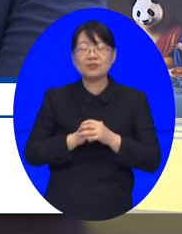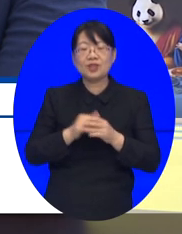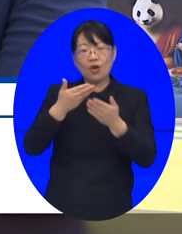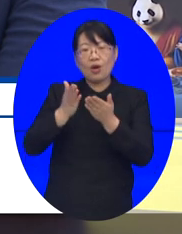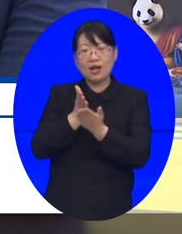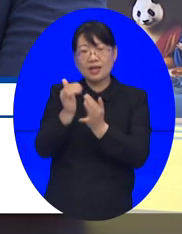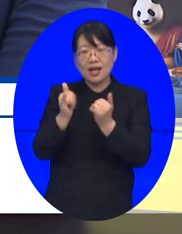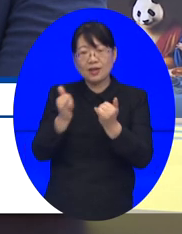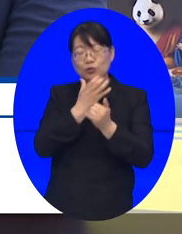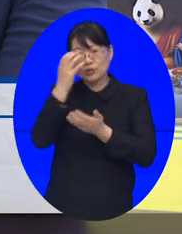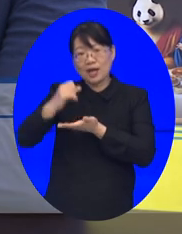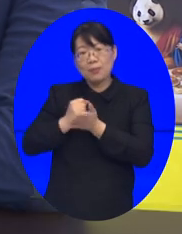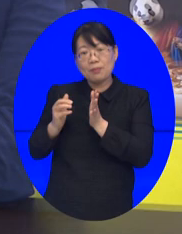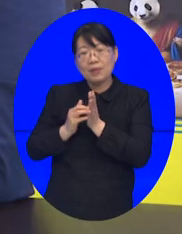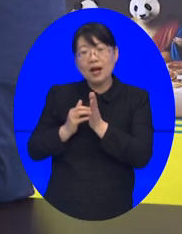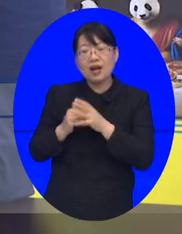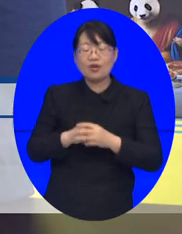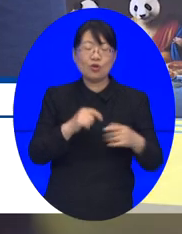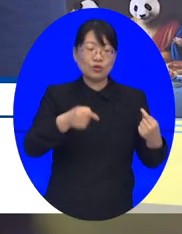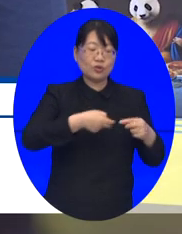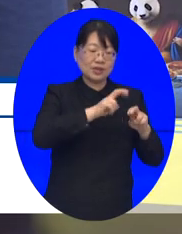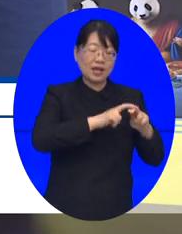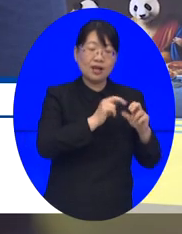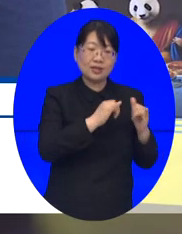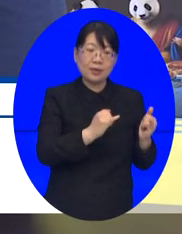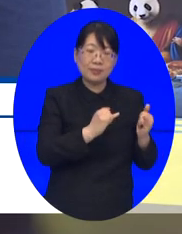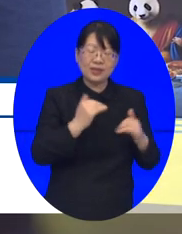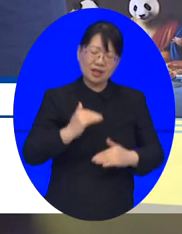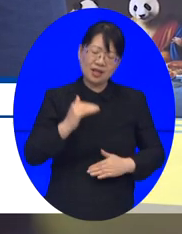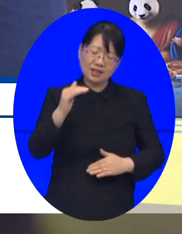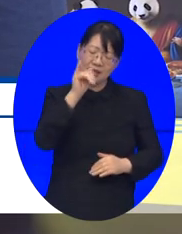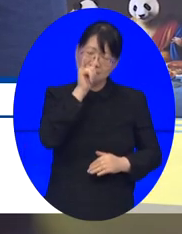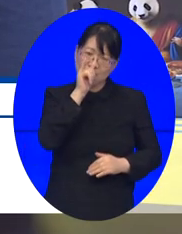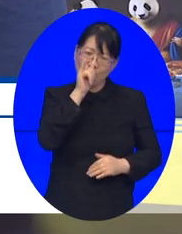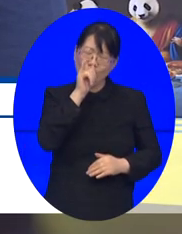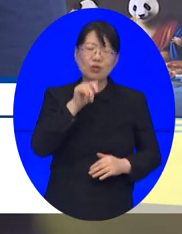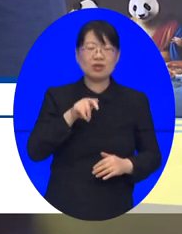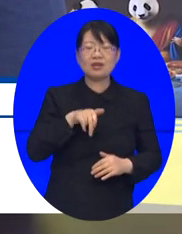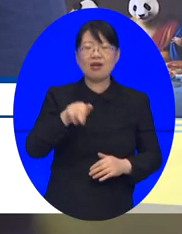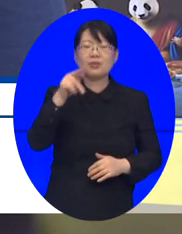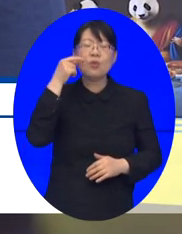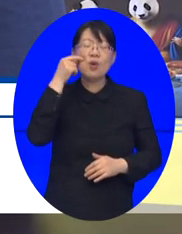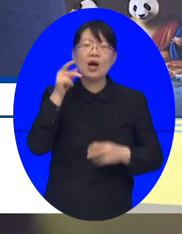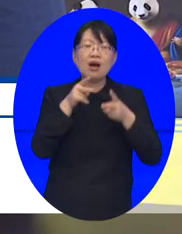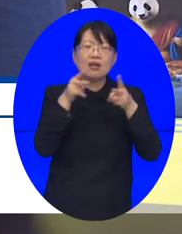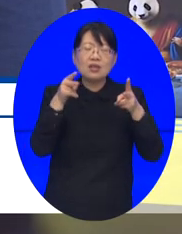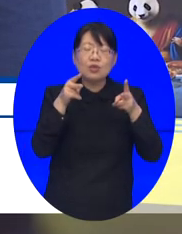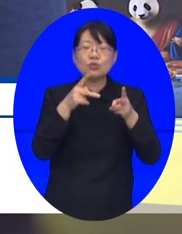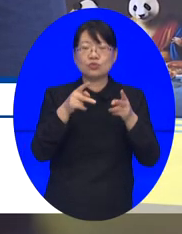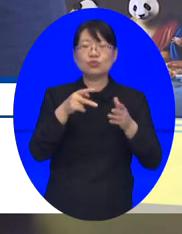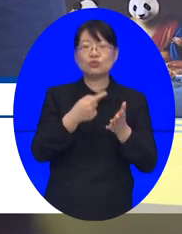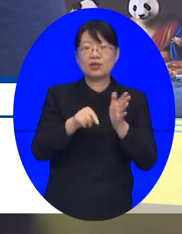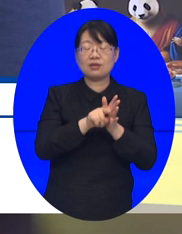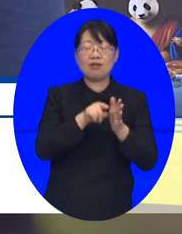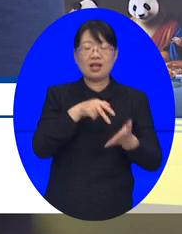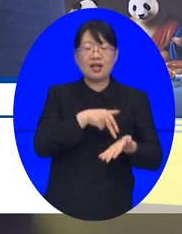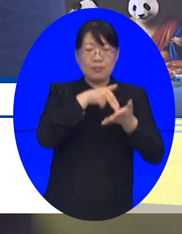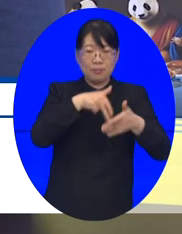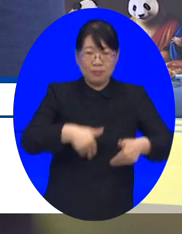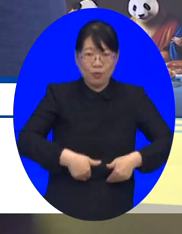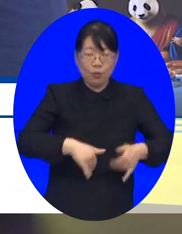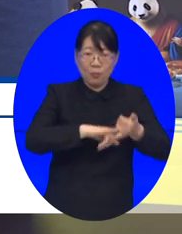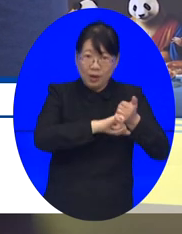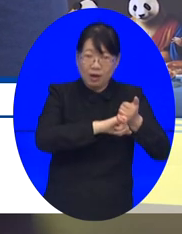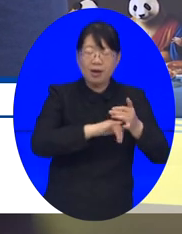꿈을 가지게 되었습니다. 휠체어를 타신 분이 계단이 있으면 접근할 수 없고 2층에 가려면 엘리베이터 꼭 필요한